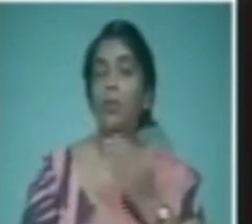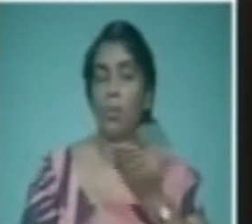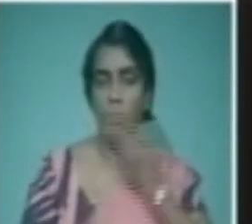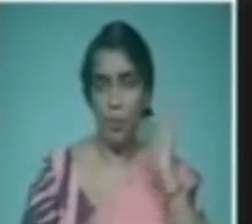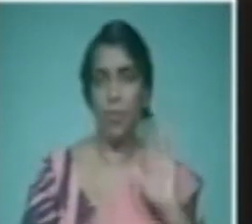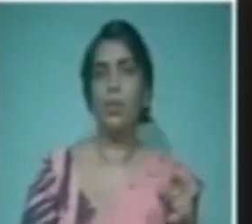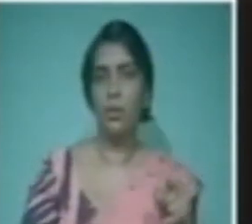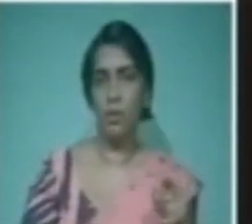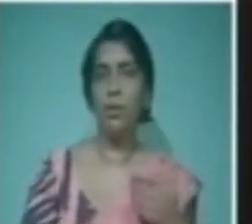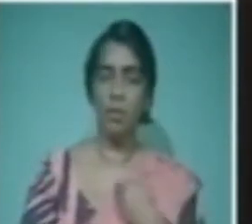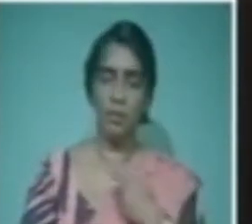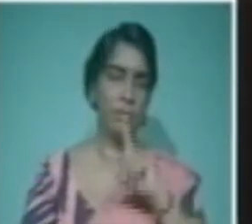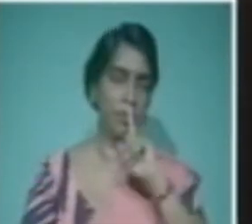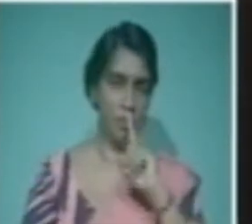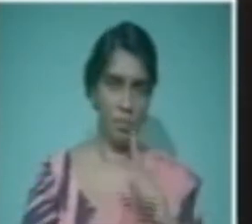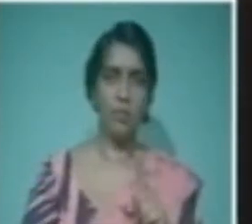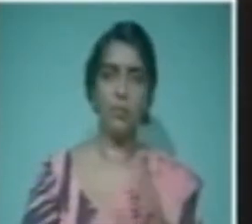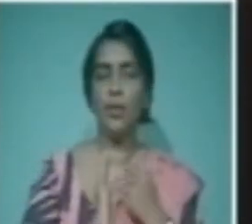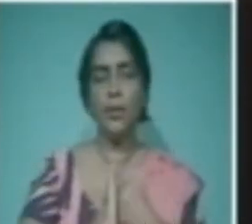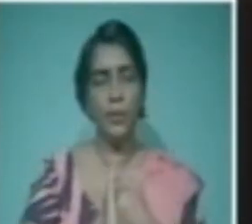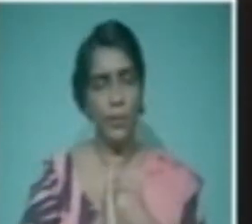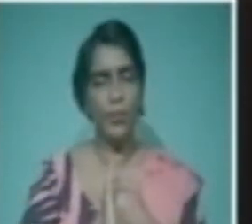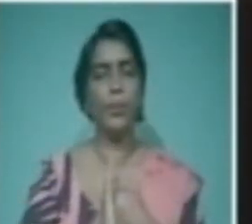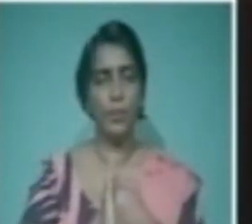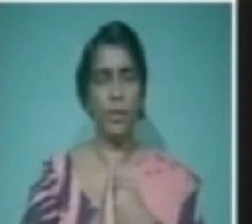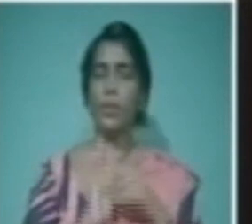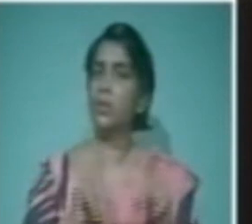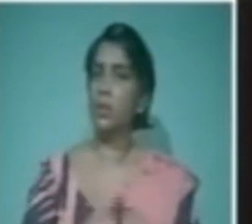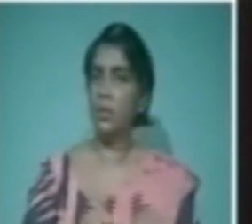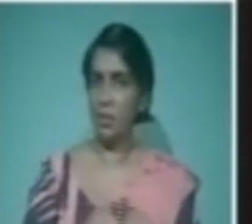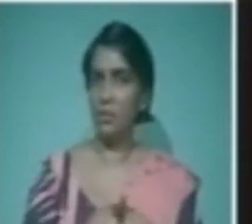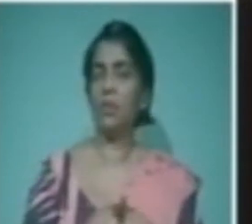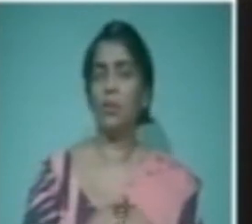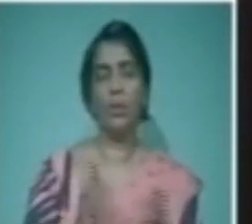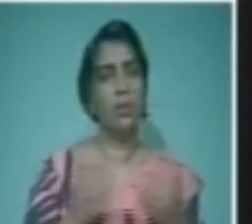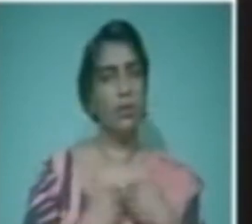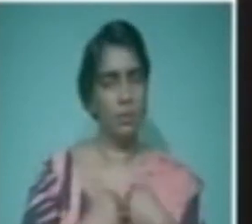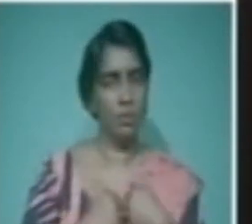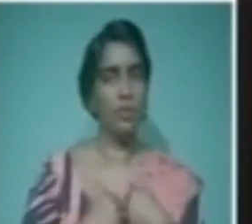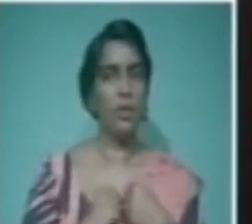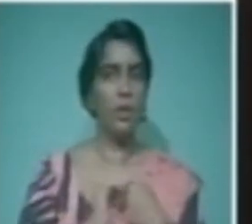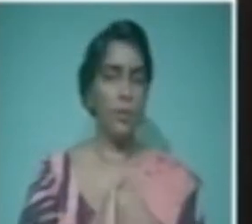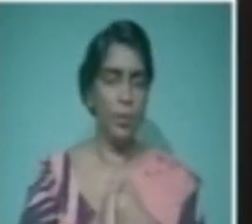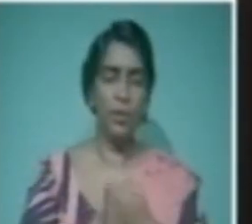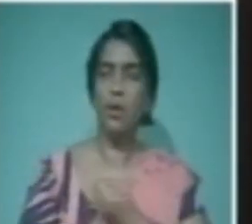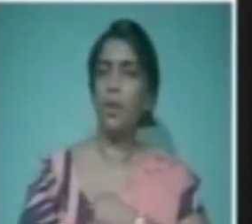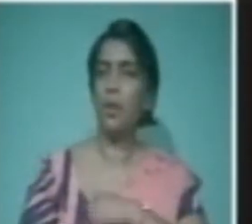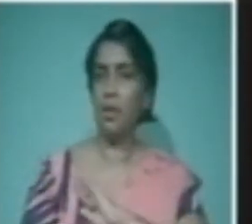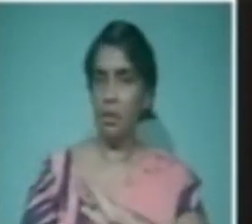tona, ni mama ilima karna bohoma gauruniya akareda, api gauruniya